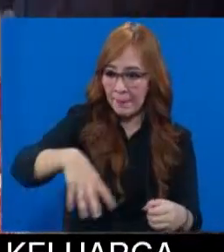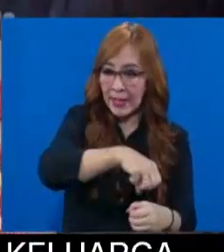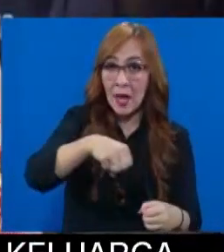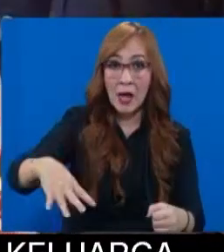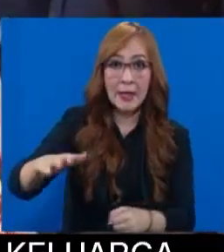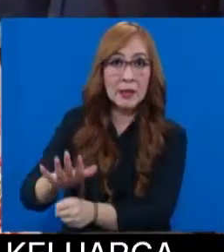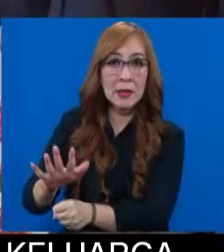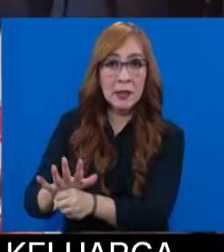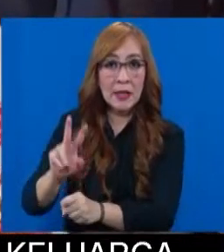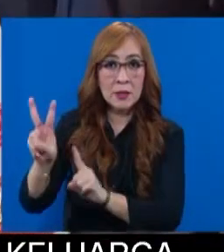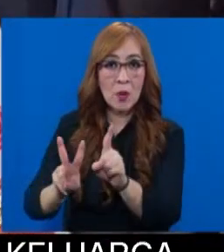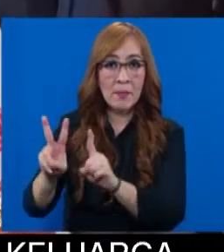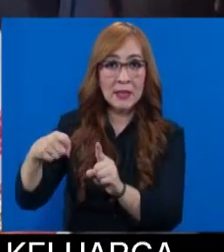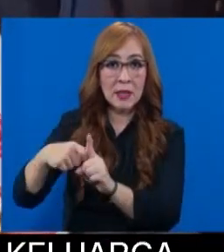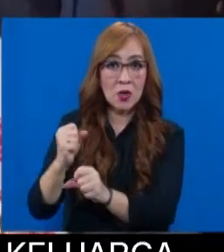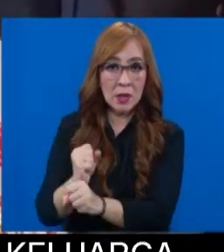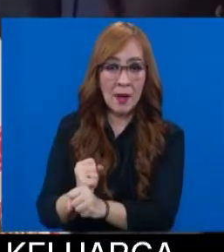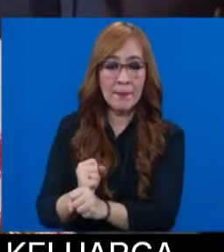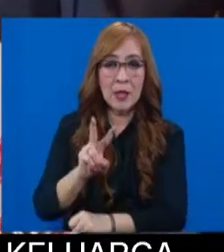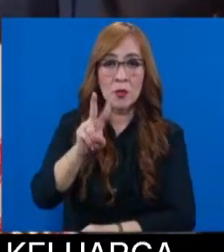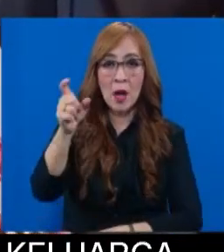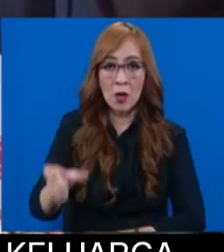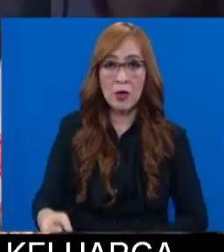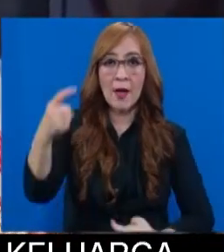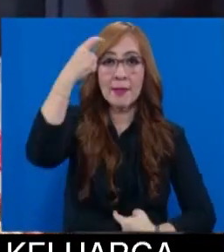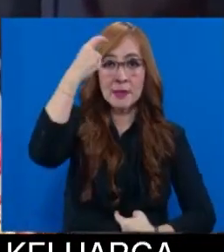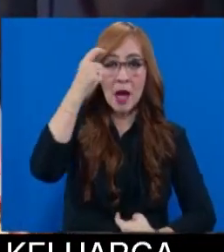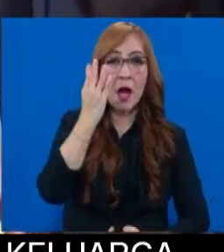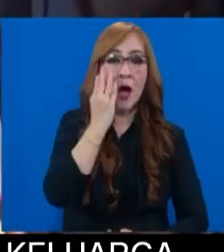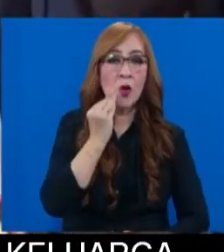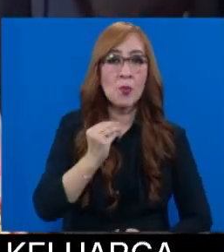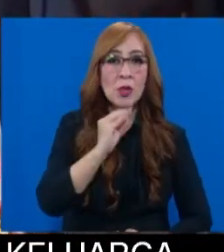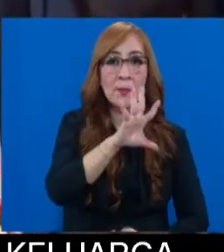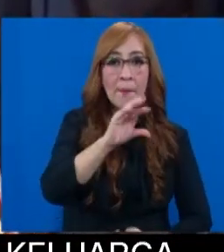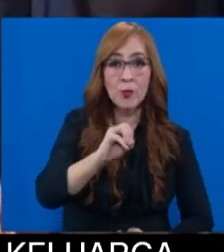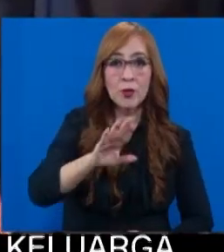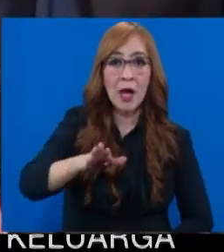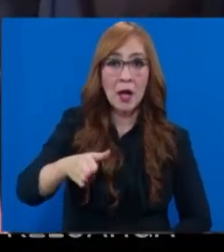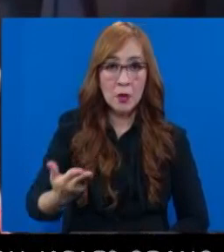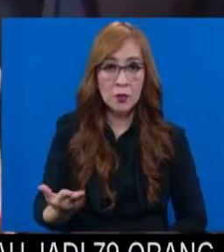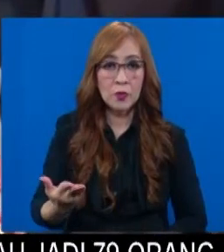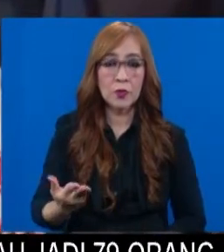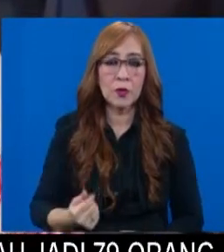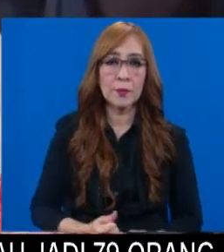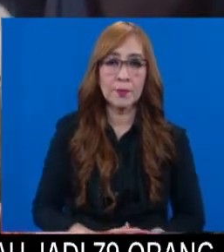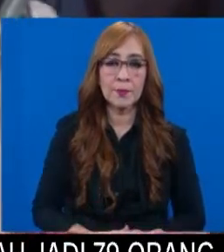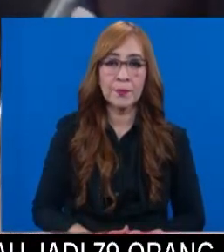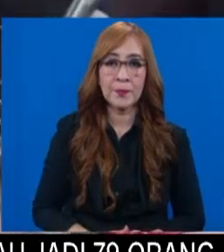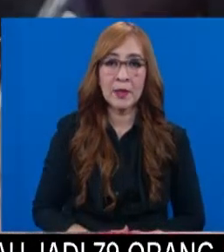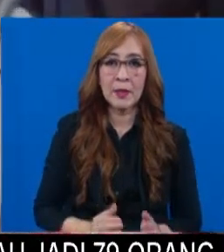belikan. Amankan dua tersangka, yaitu MS yang berumur 50 tahun dan pekerjanya inisial S yang